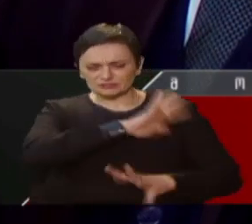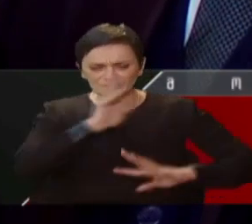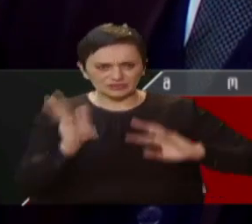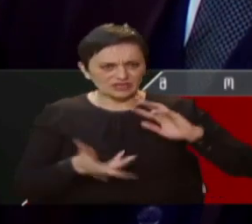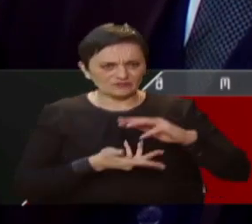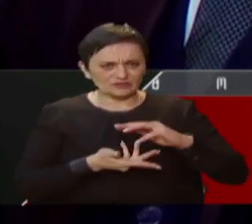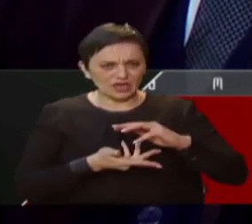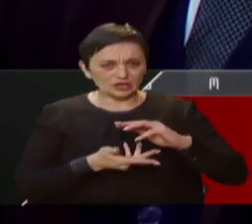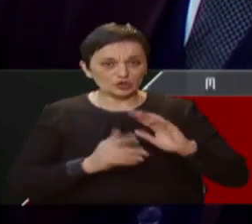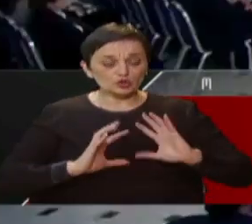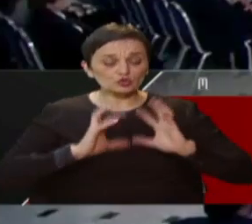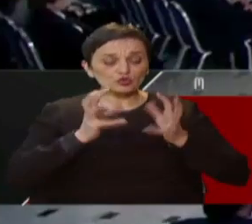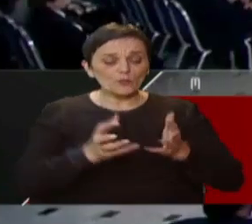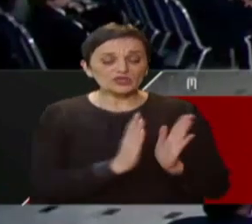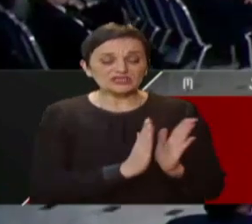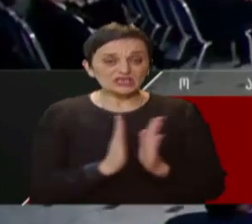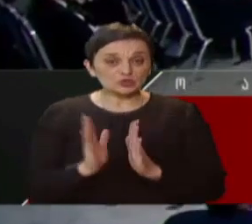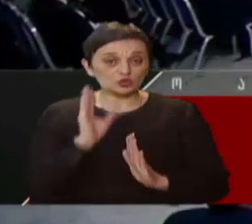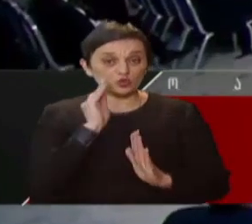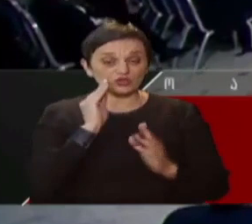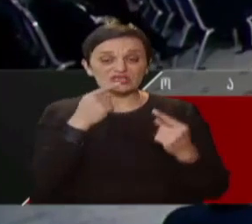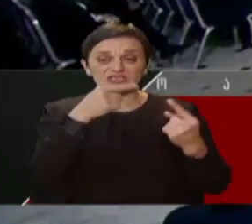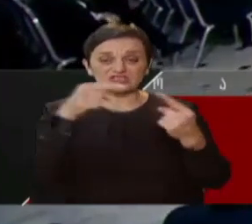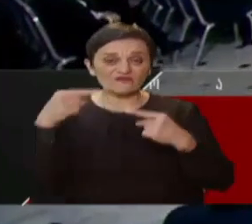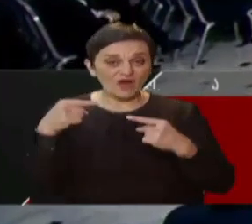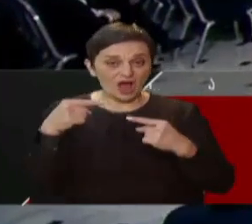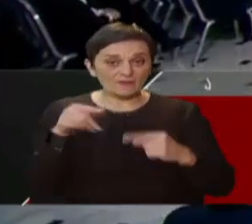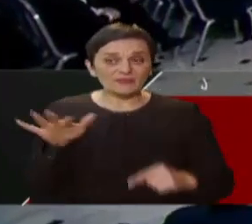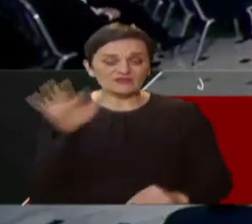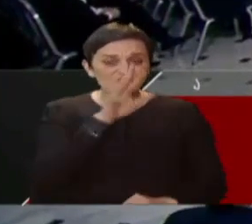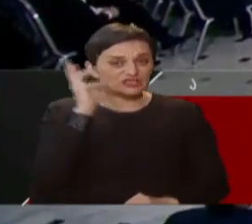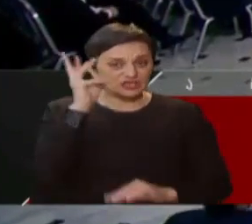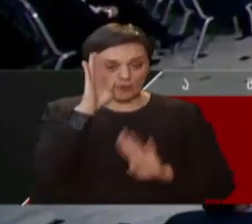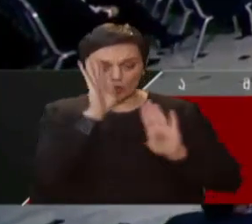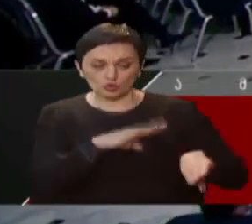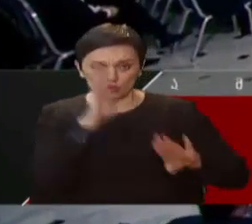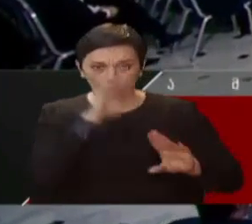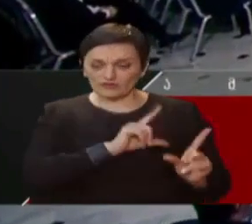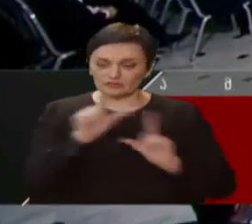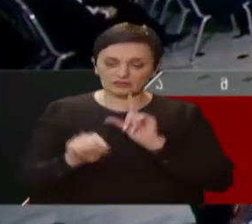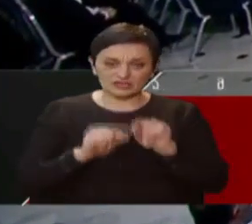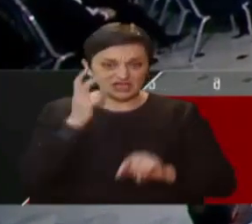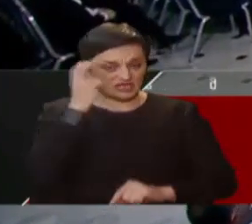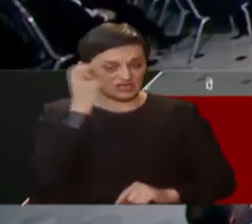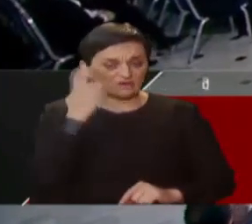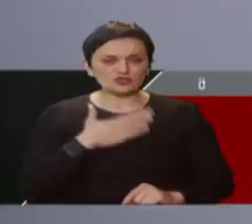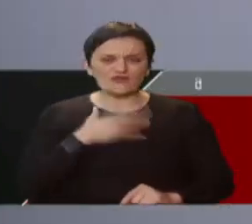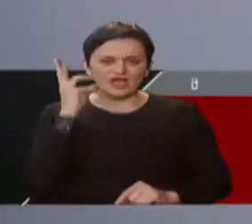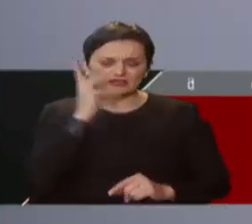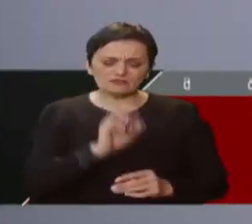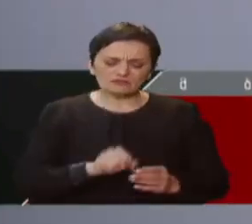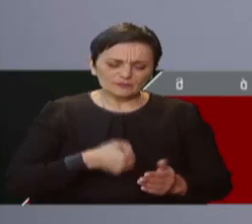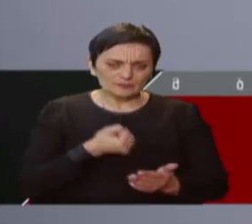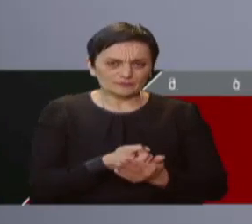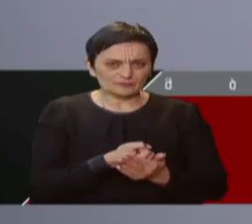amteli, sopliu cesregi, mașiruța, scoasaia ce-o, scoasaia ce-o, bitovev din Kievs, ce-o ni saia ce-o, bolut utam